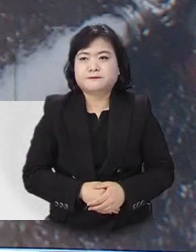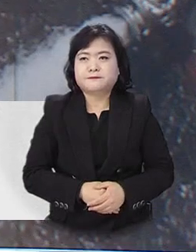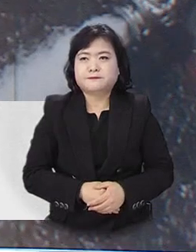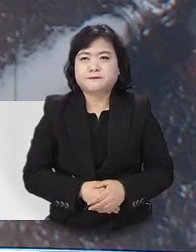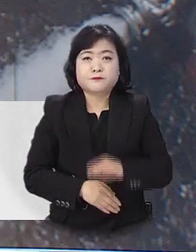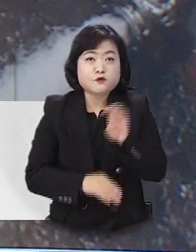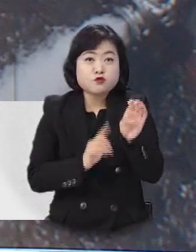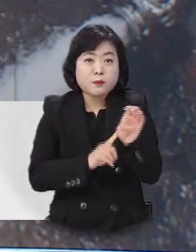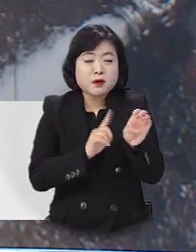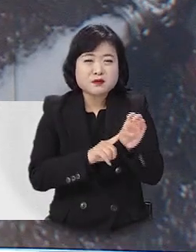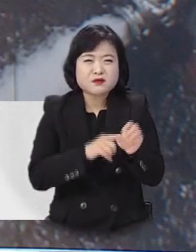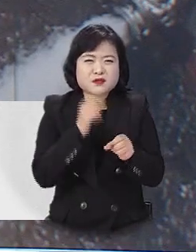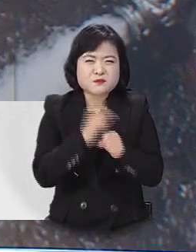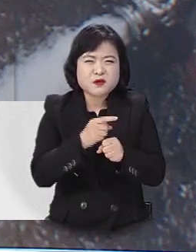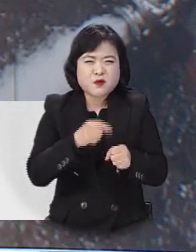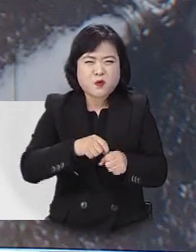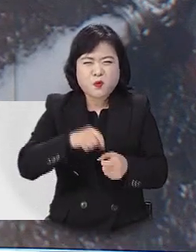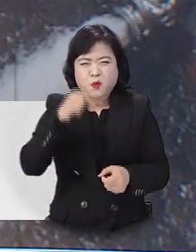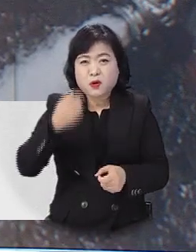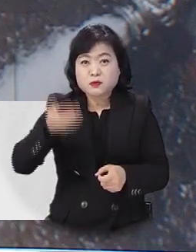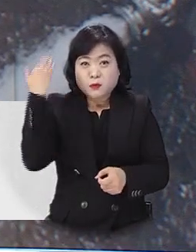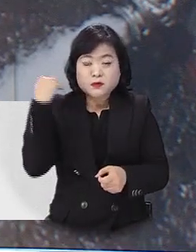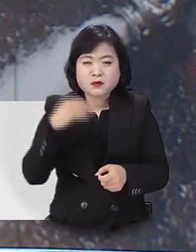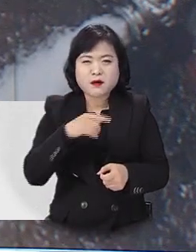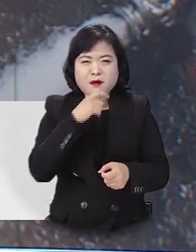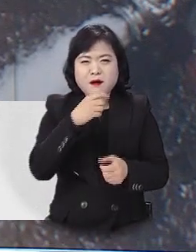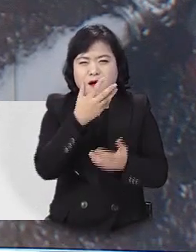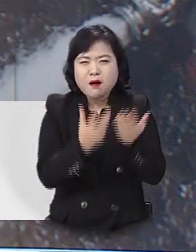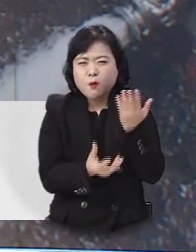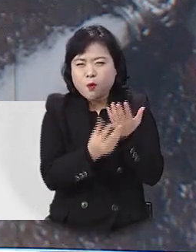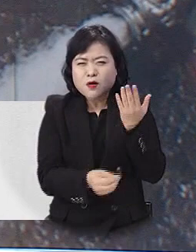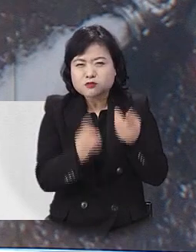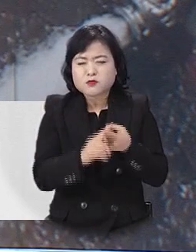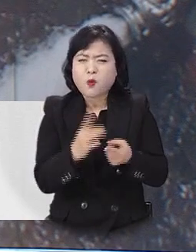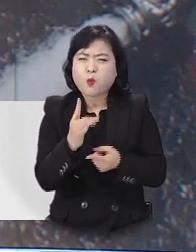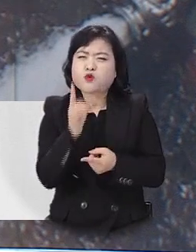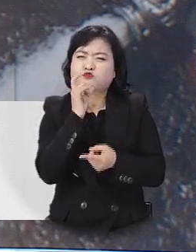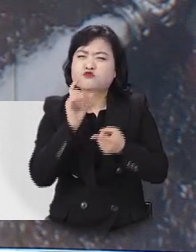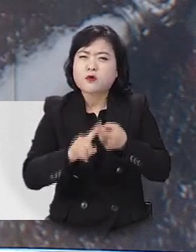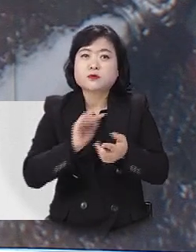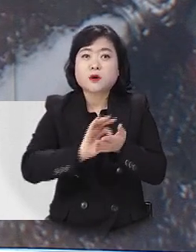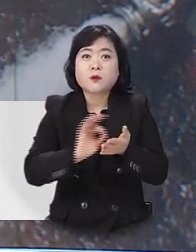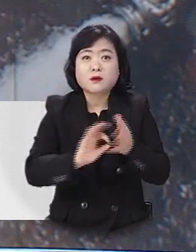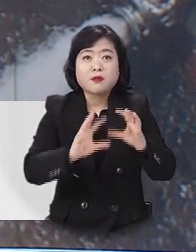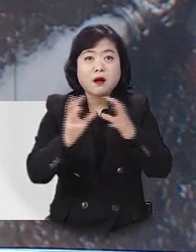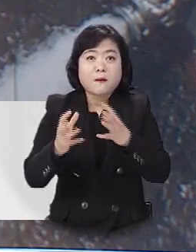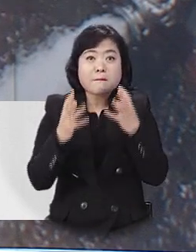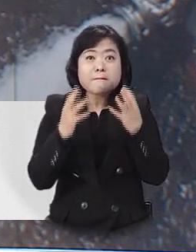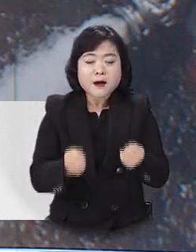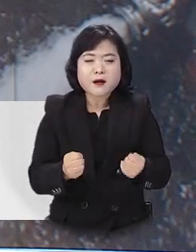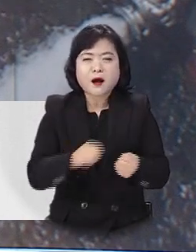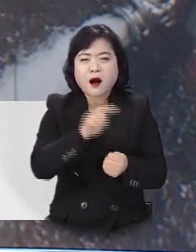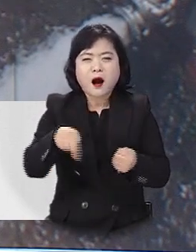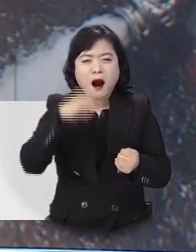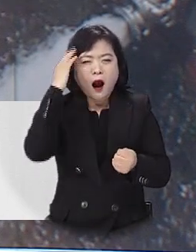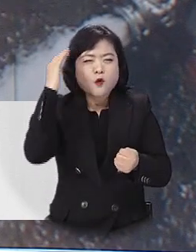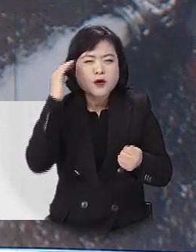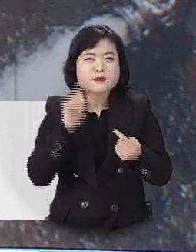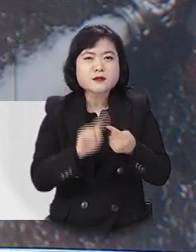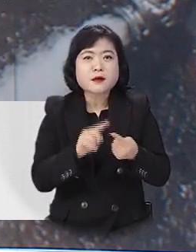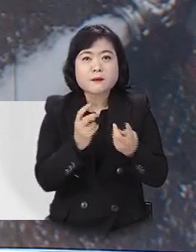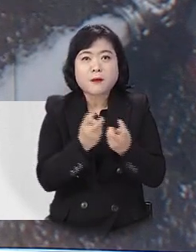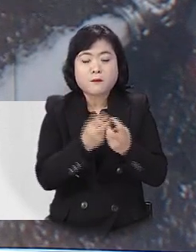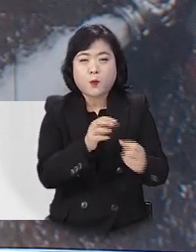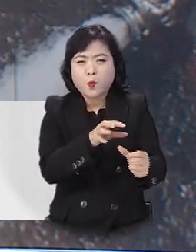유럽에서는 이미 오래전부터 강변여과수 를 상수원 수로 쓰고 있는 나라들이 많습니다 국내에서도 이 방식을 도입하는 사례가